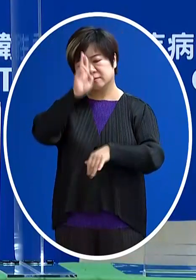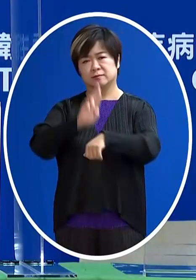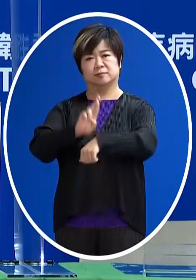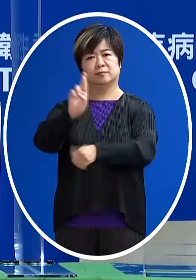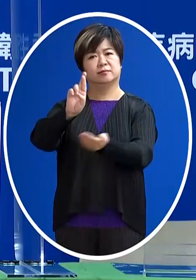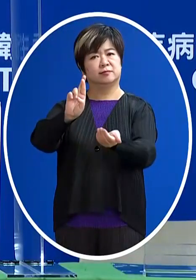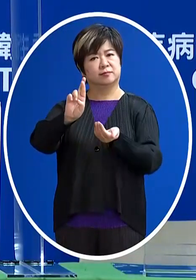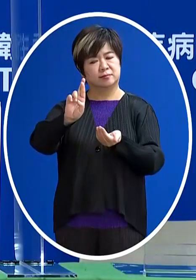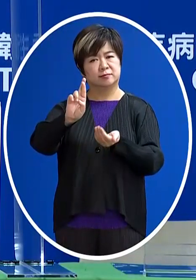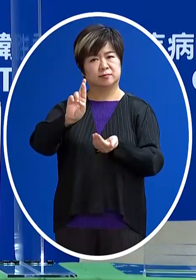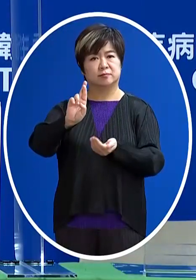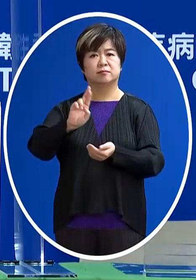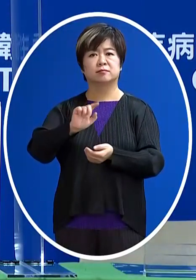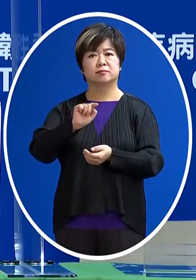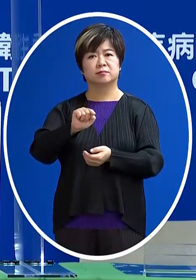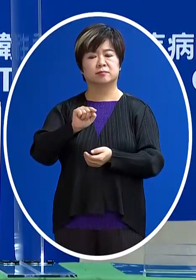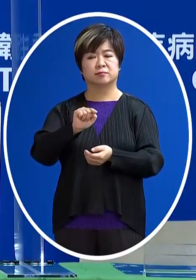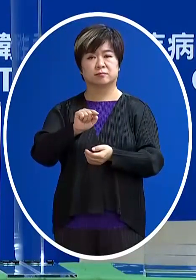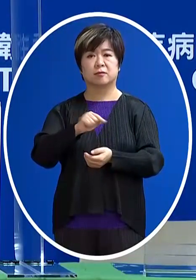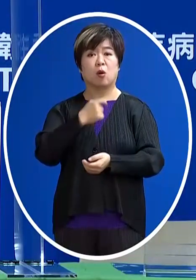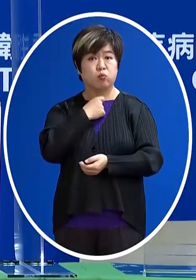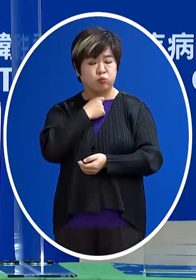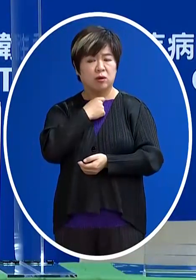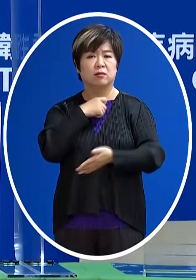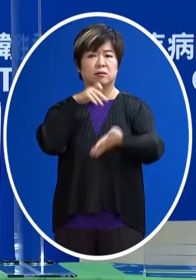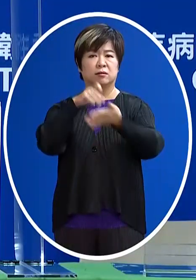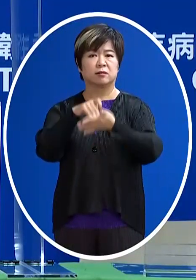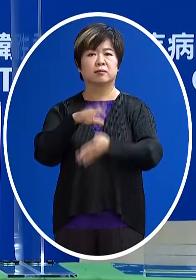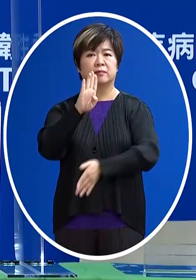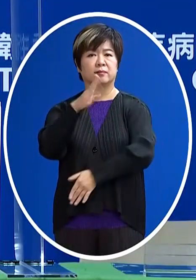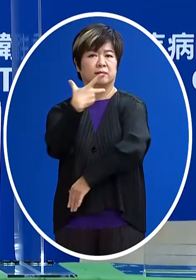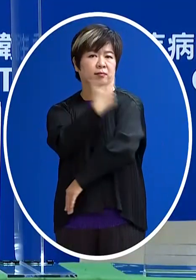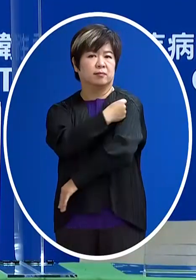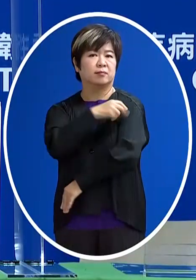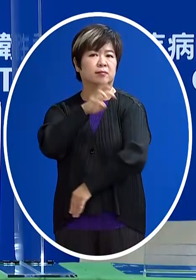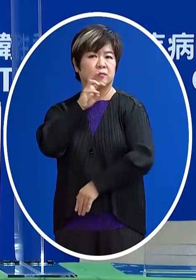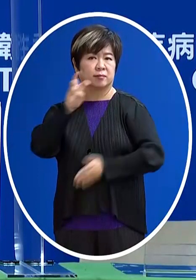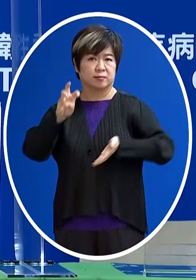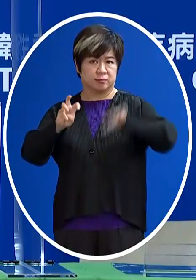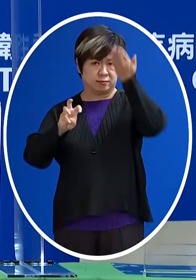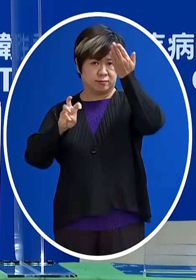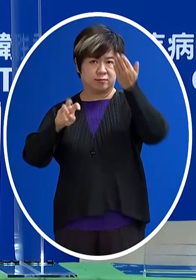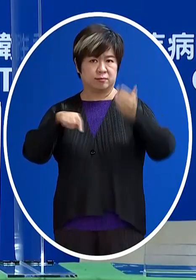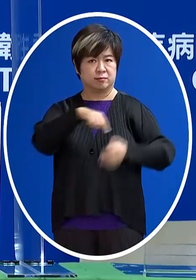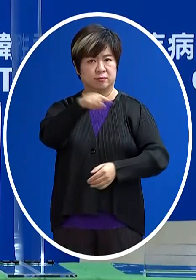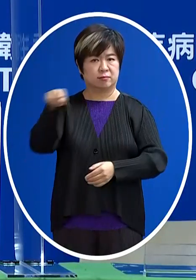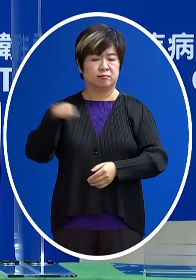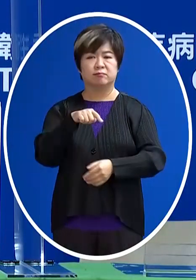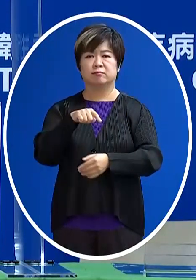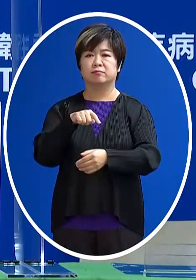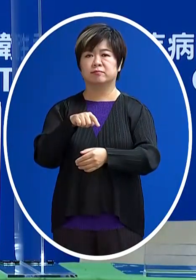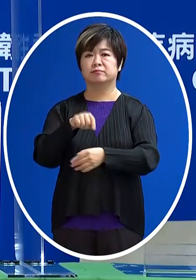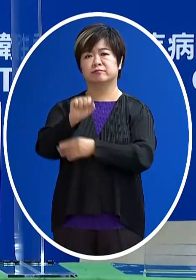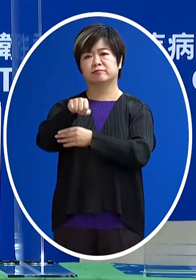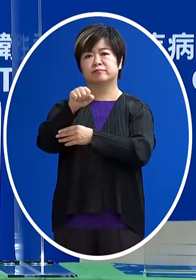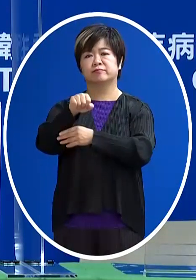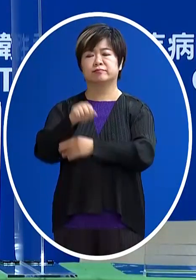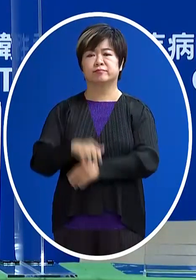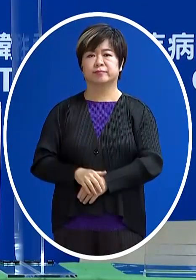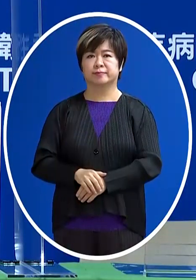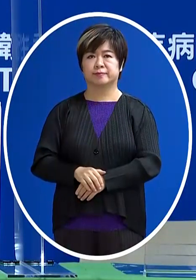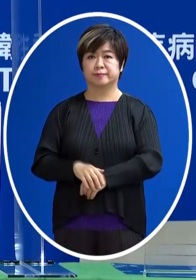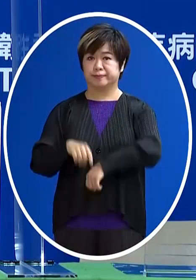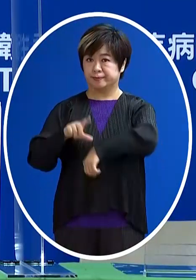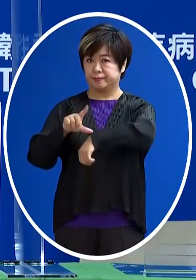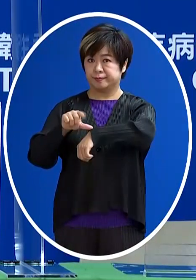点以前已经预约登记这个 BNT 的30岁以上的民众，那所以预约